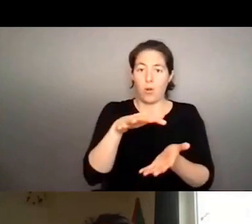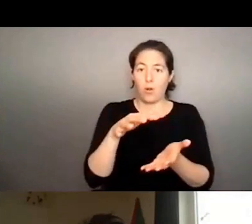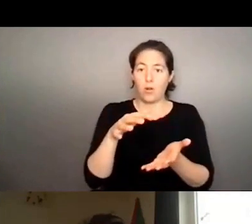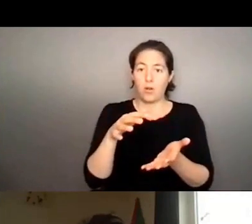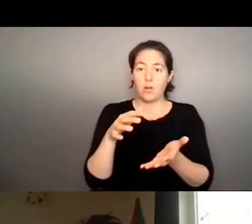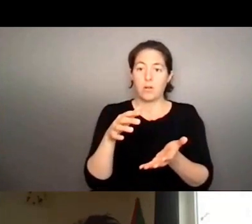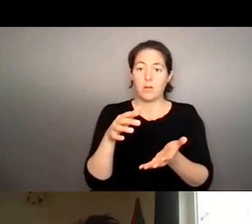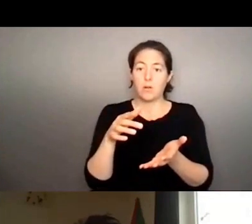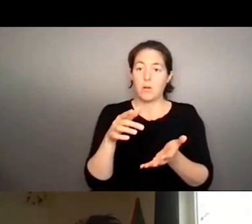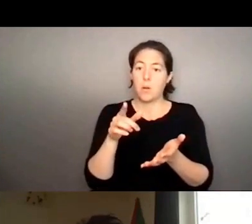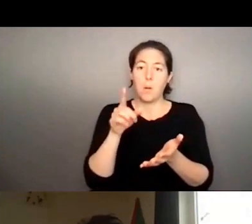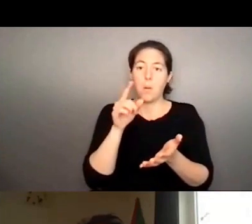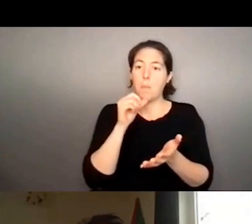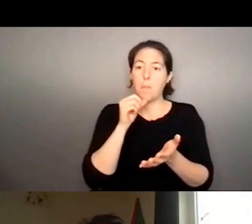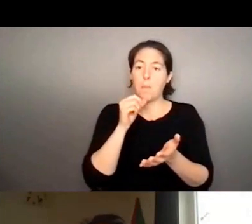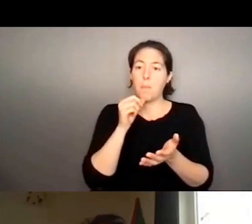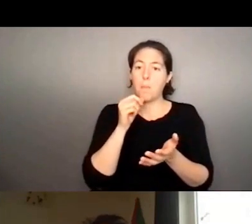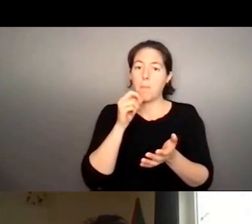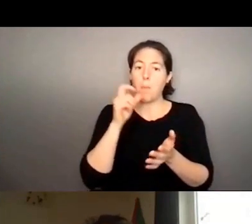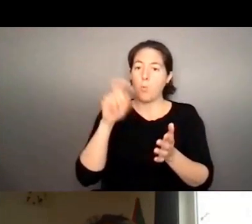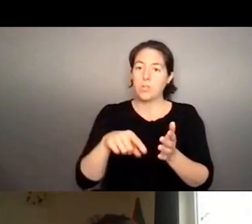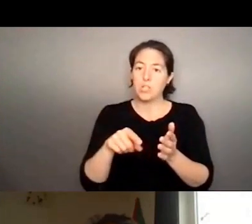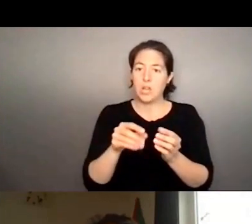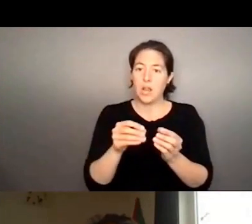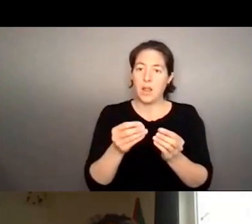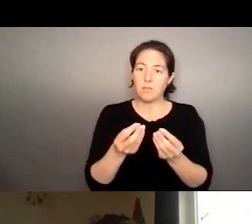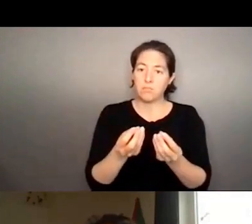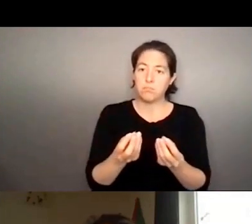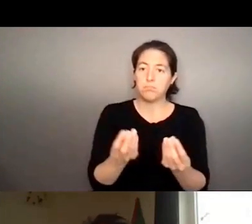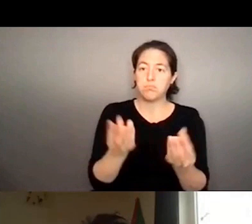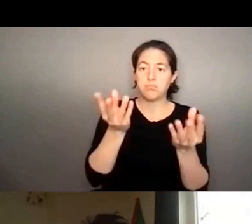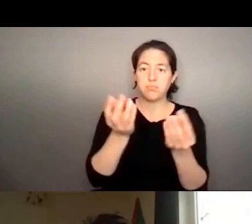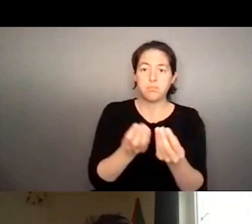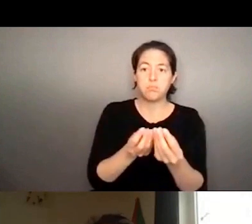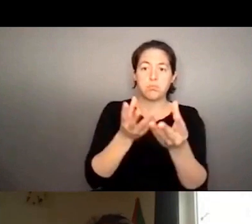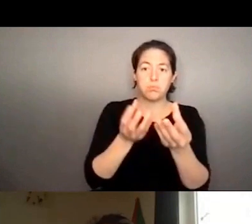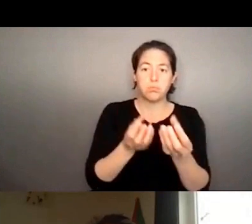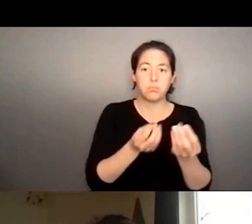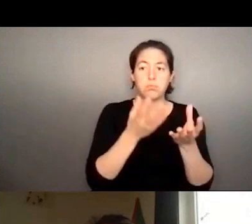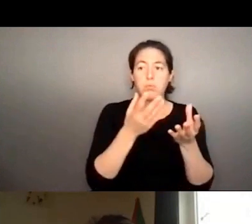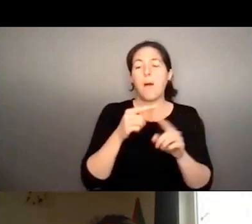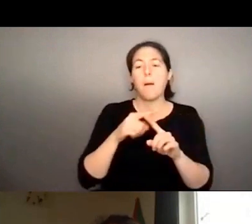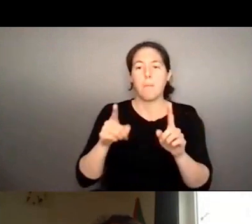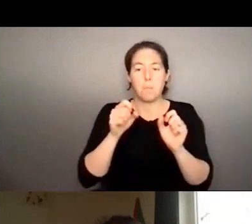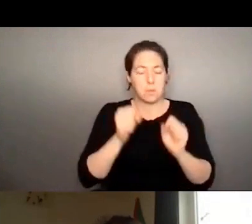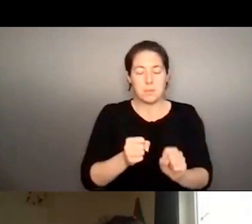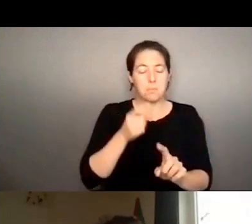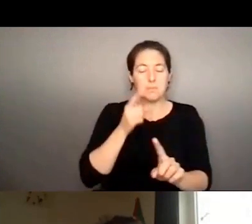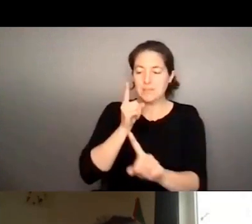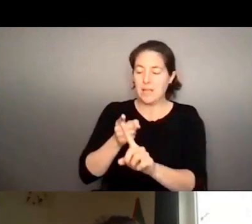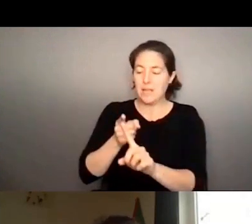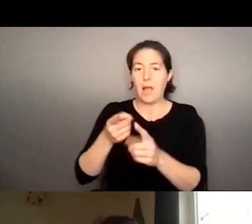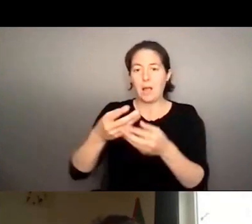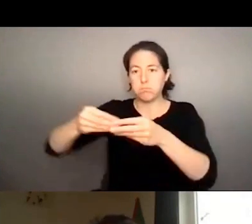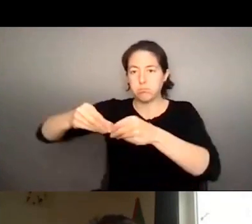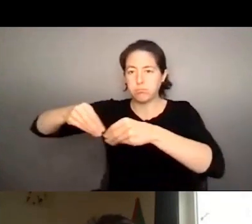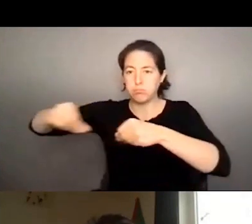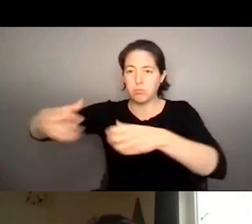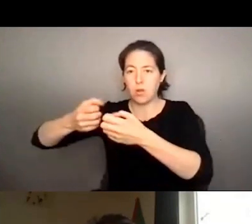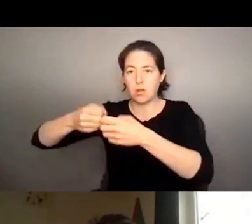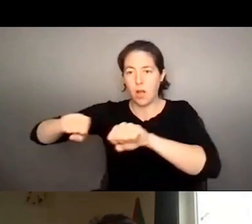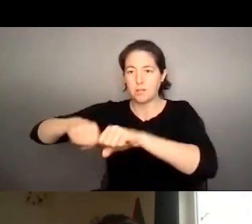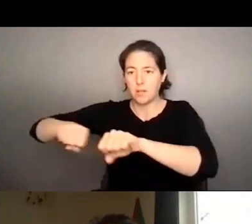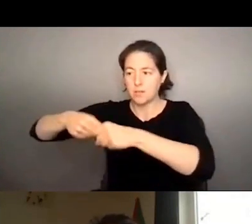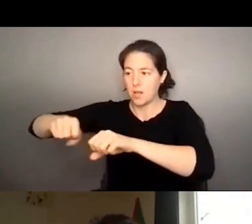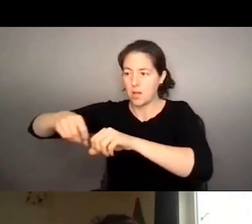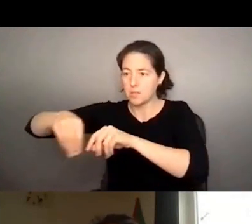en culture puis tout de suite la reproduire. Mais dans un scénario là, économe, on va prendre un bloc comme ça, le faire fructifier pendant 2